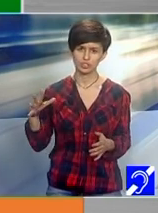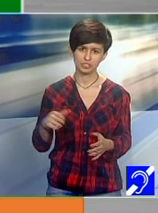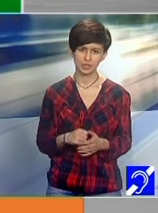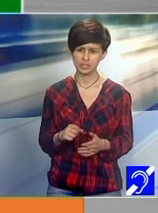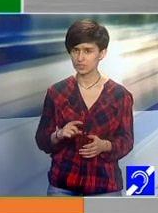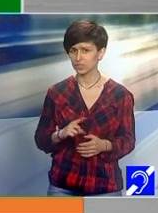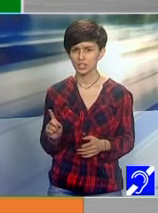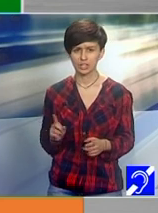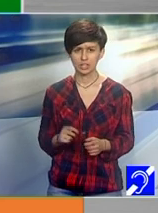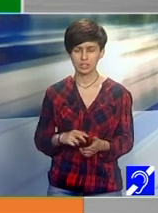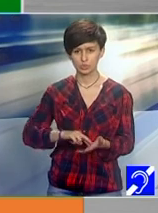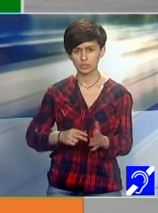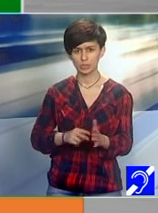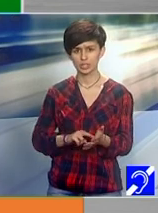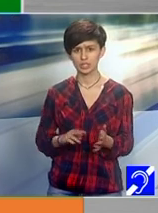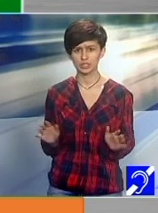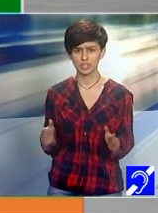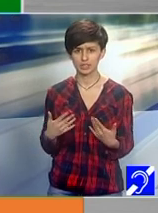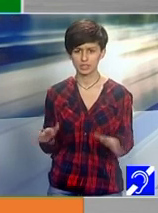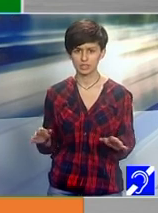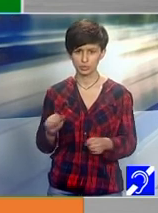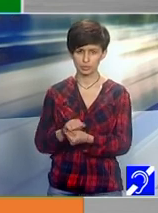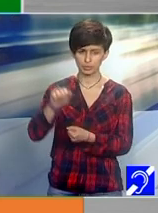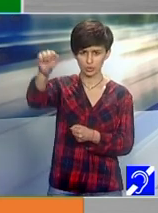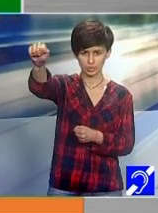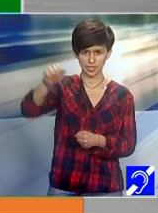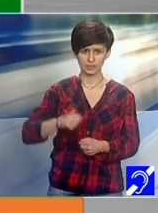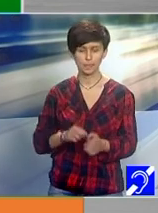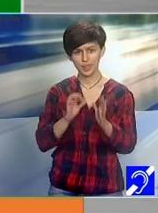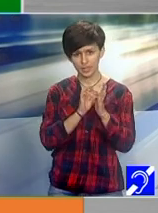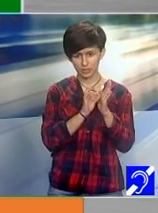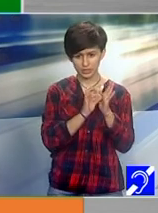s-a organizat nicio manifestație de protest în condițiile în care